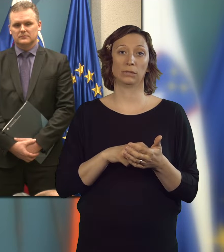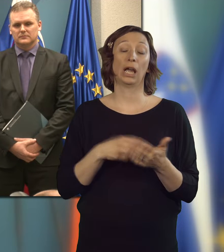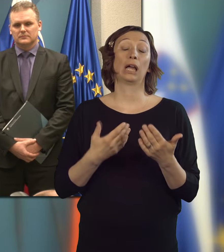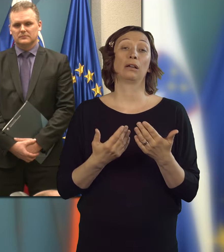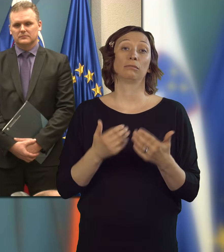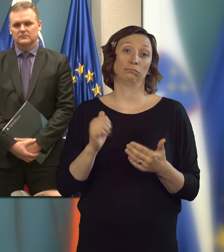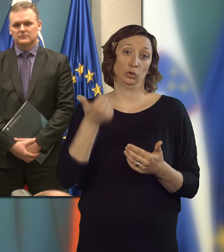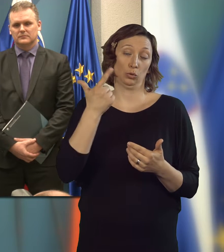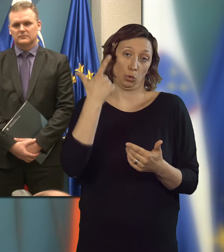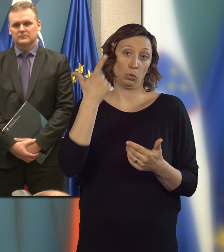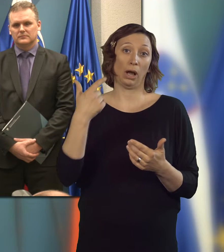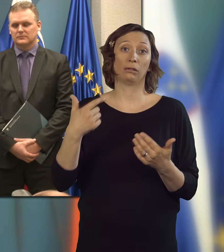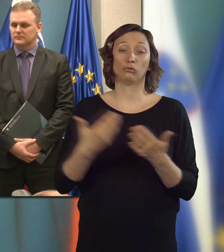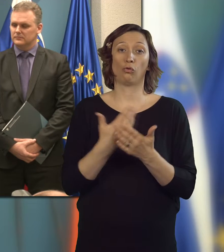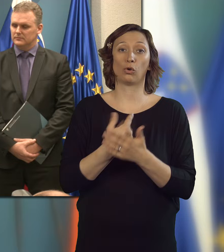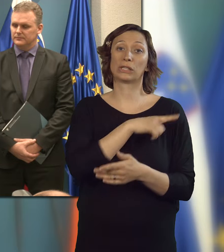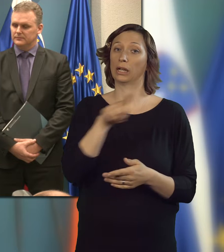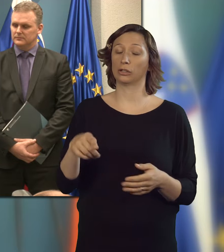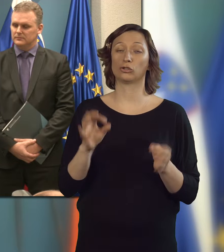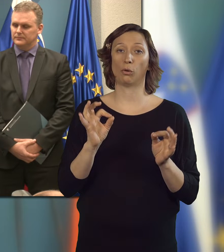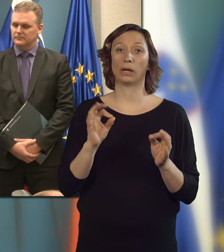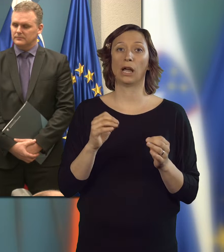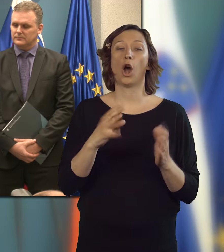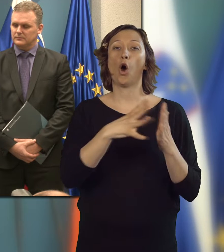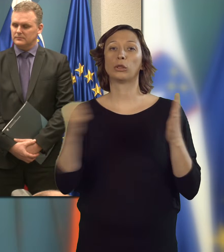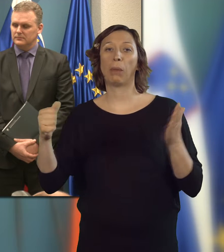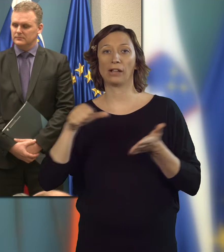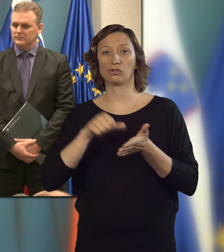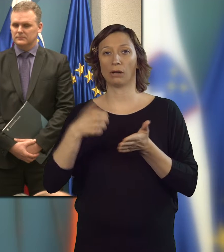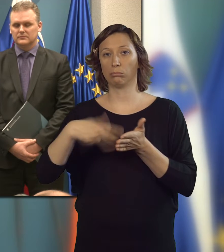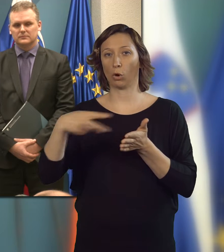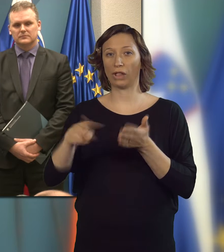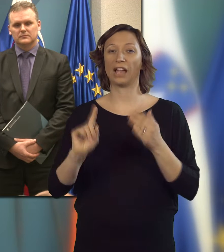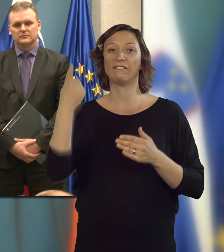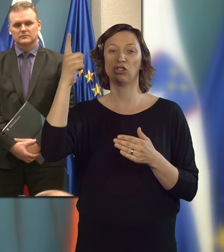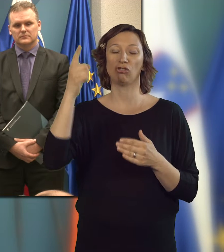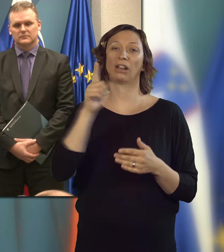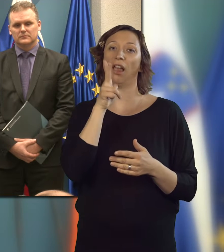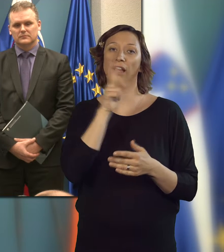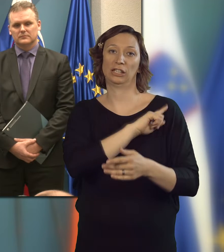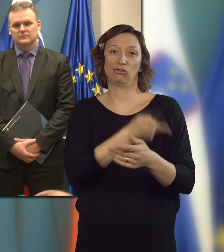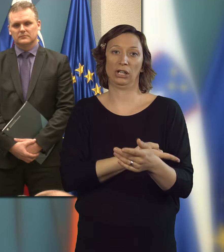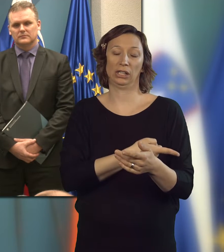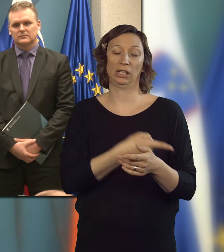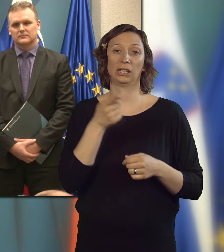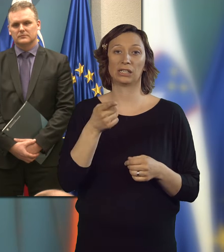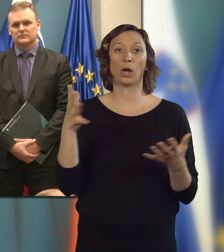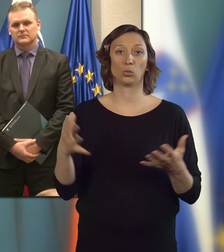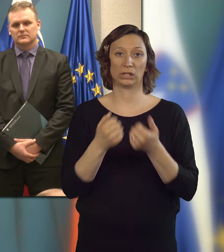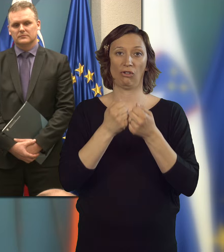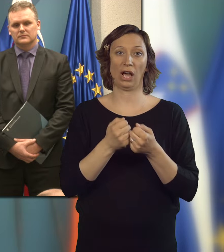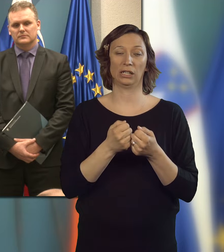ena za nas velika novost, to je odplačna prodaja viškov električne energije, ki